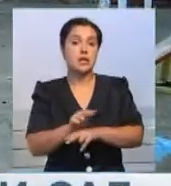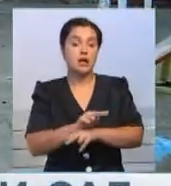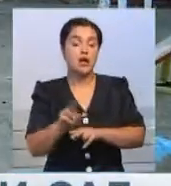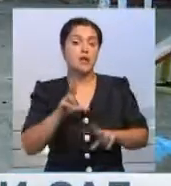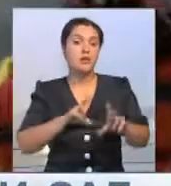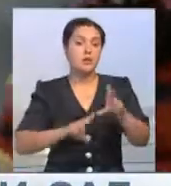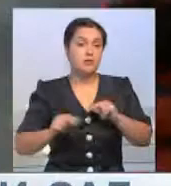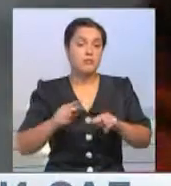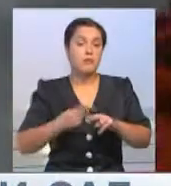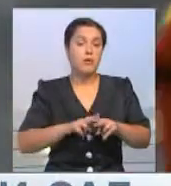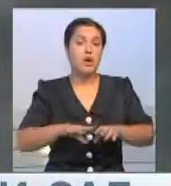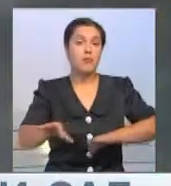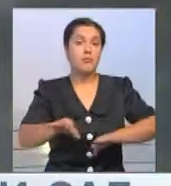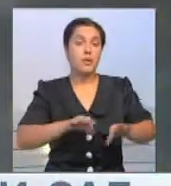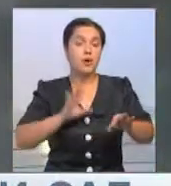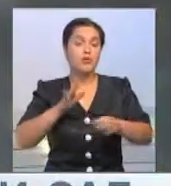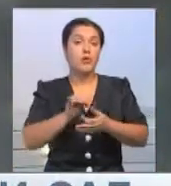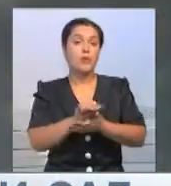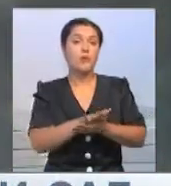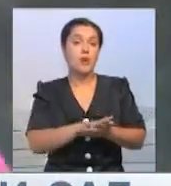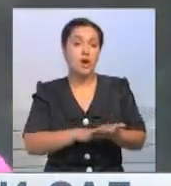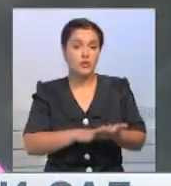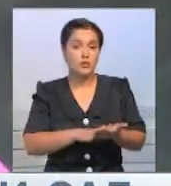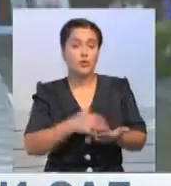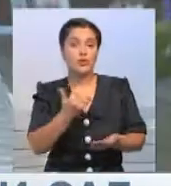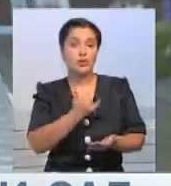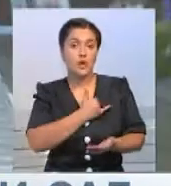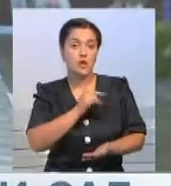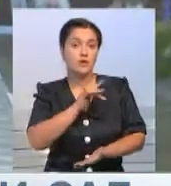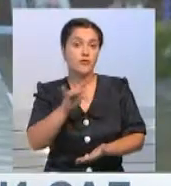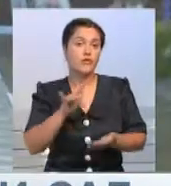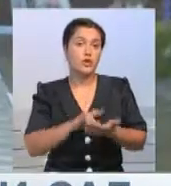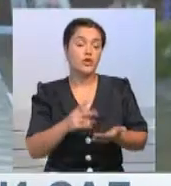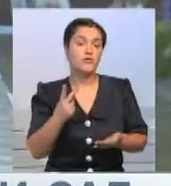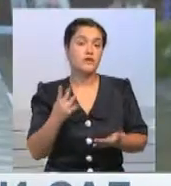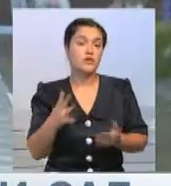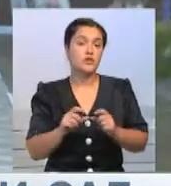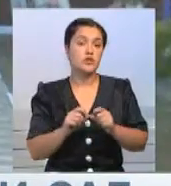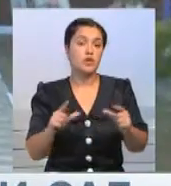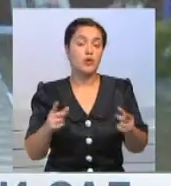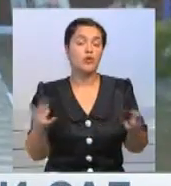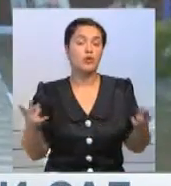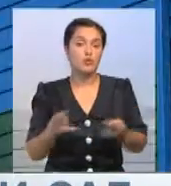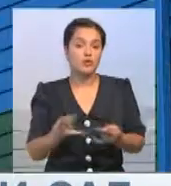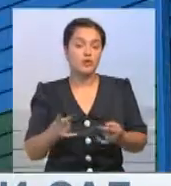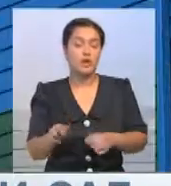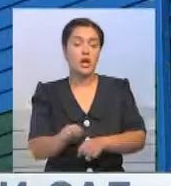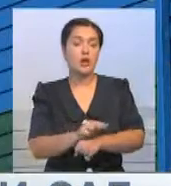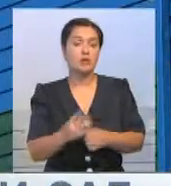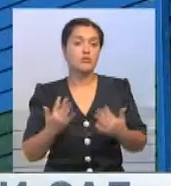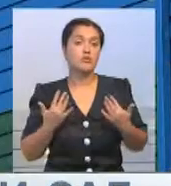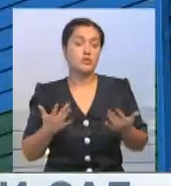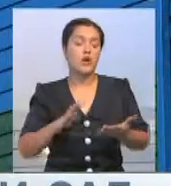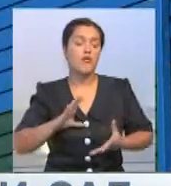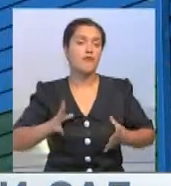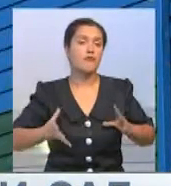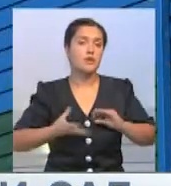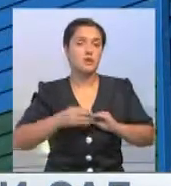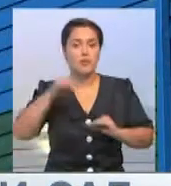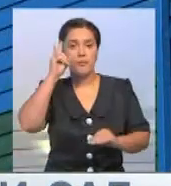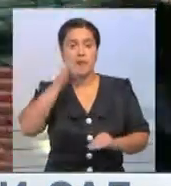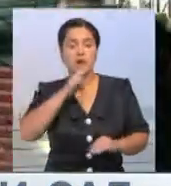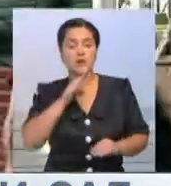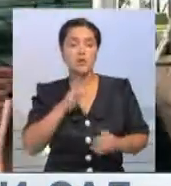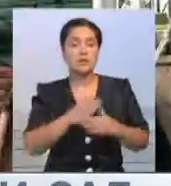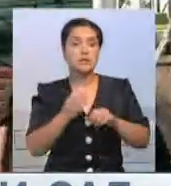Надеемся, что этот проект будет продолжен, потому что в нашем городе 24 дошкольных учреждения тоже нуждаются в реконструкциях. Всего по республике подобный ремонт